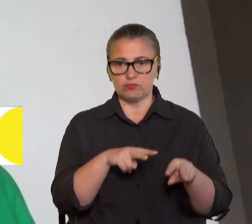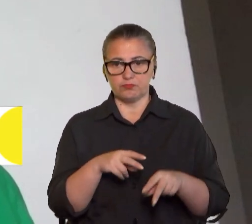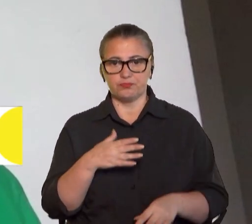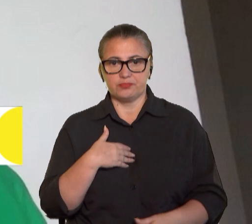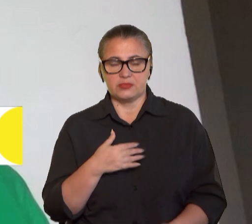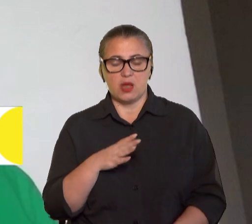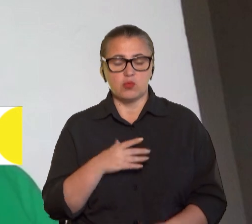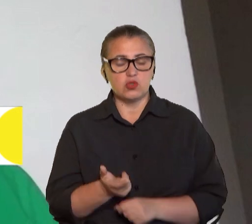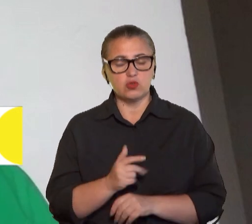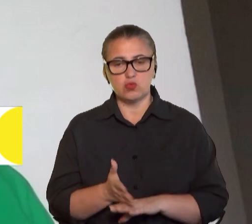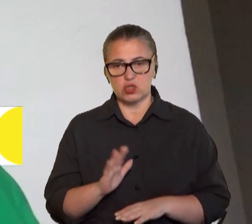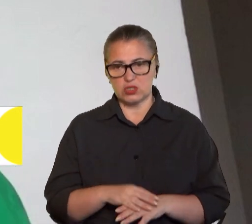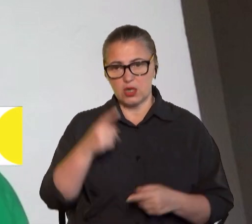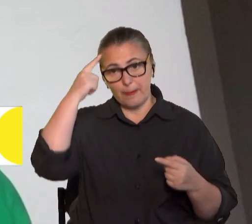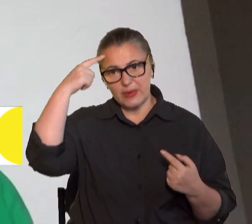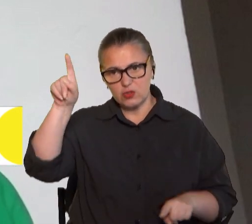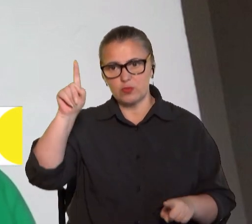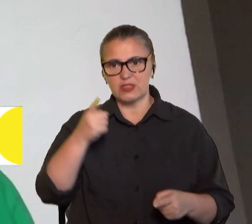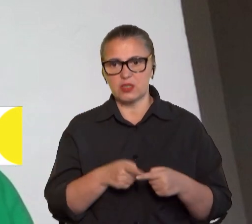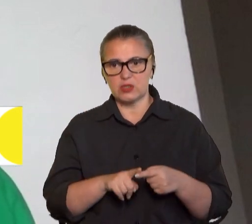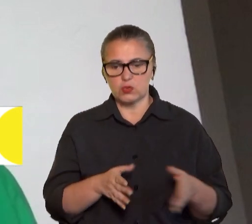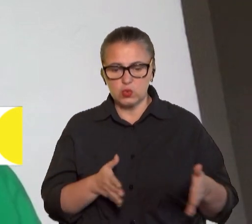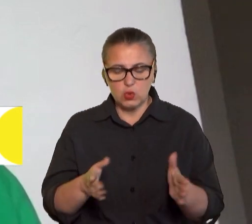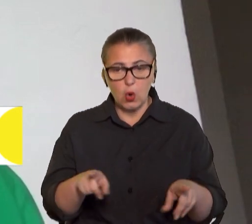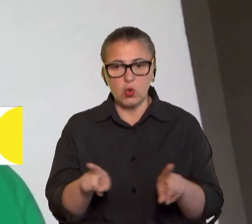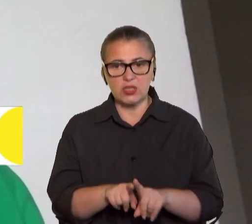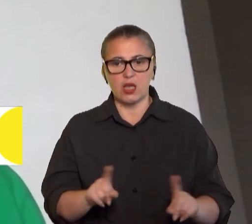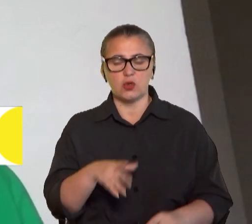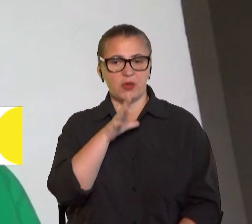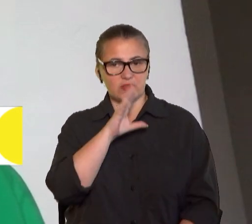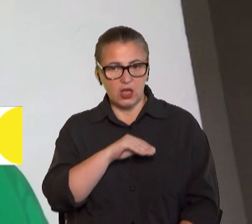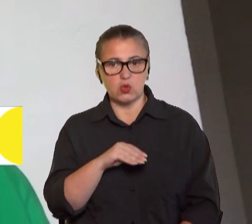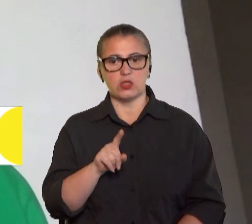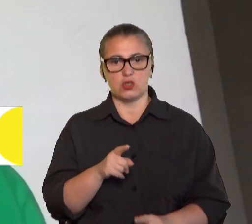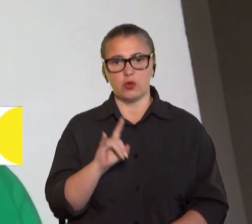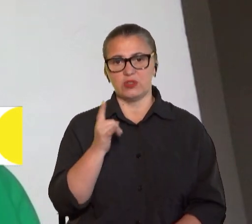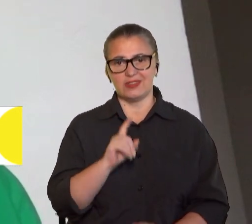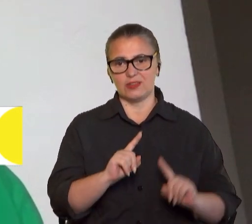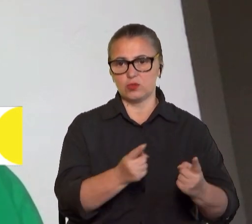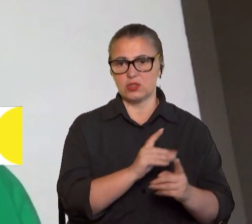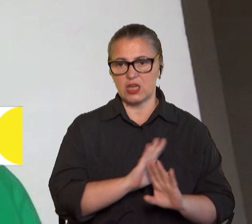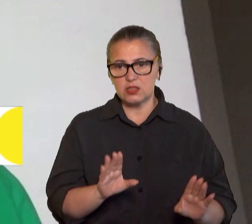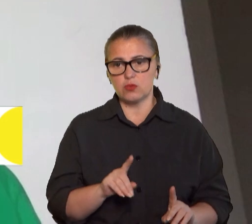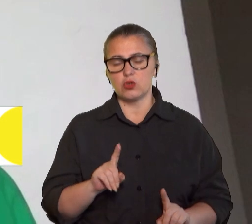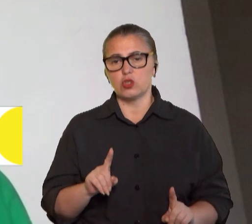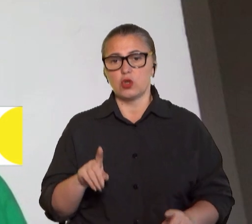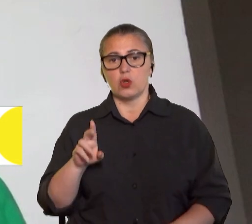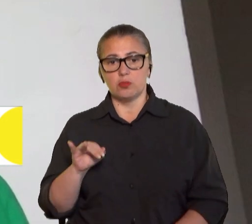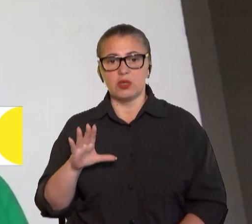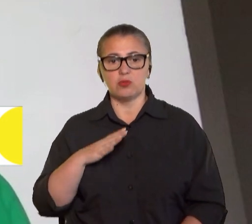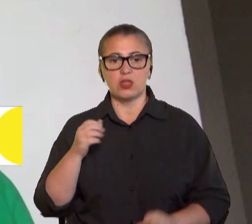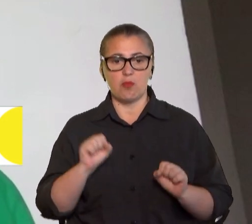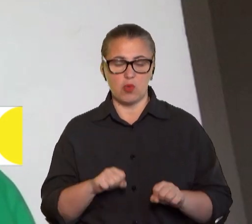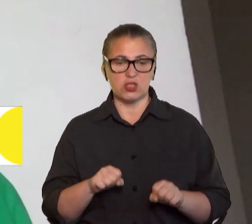було надзвичайно тяжко продумати цей маршрут таким чином, щоб вдалося, щоб дитину не затримали, щоб була можливість